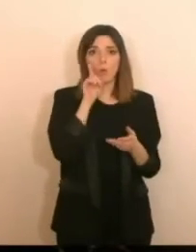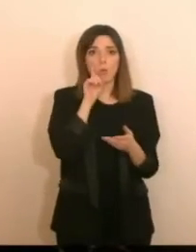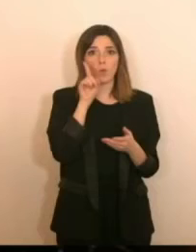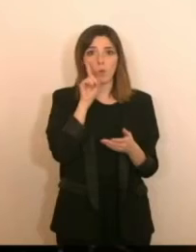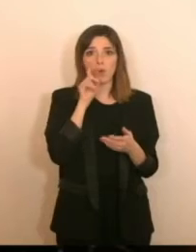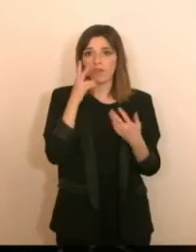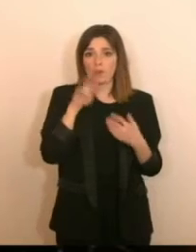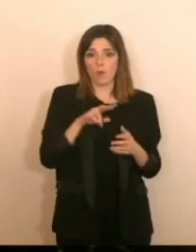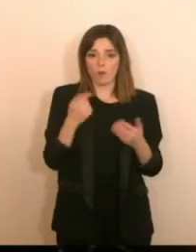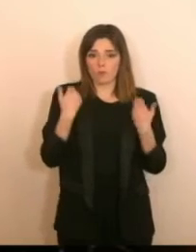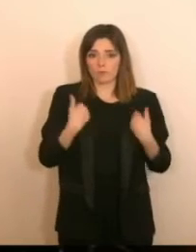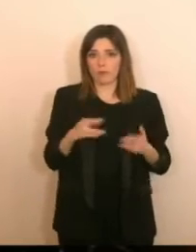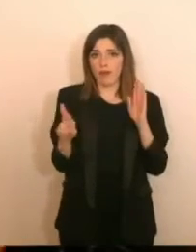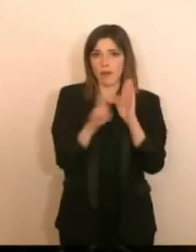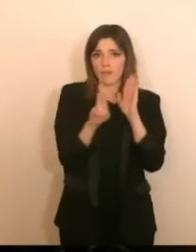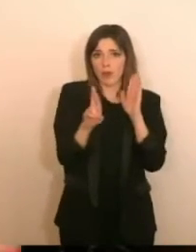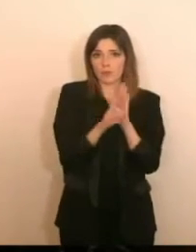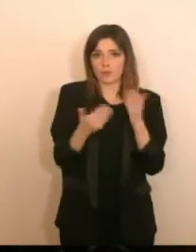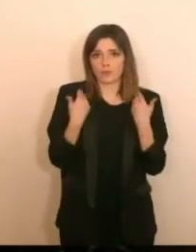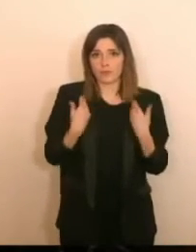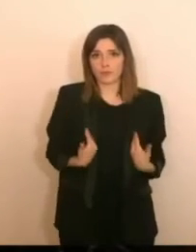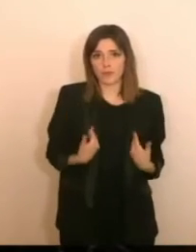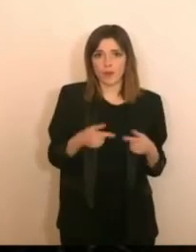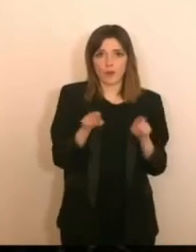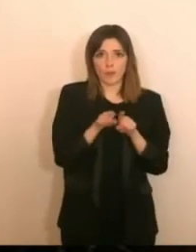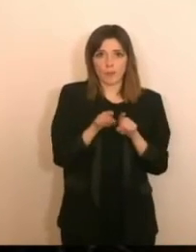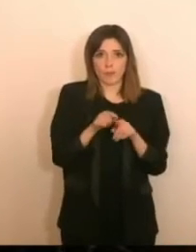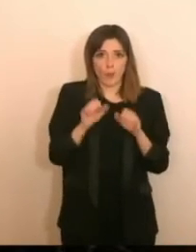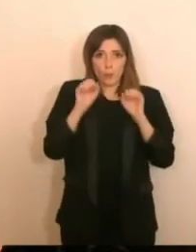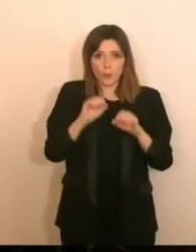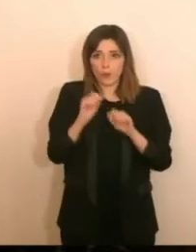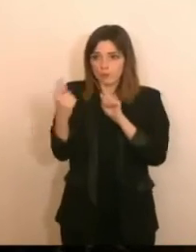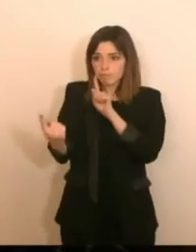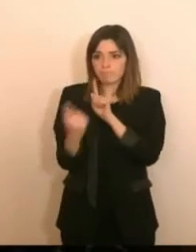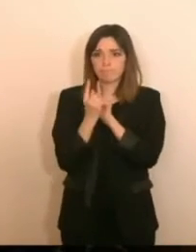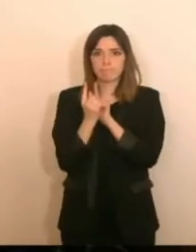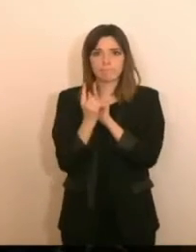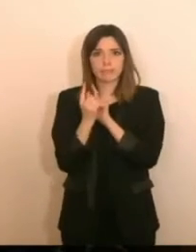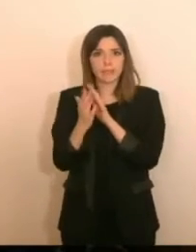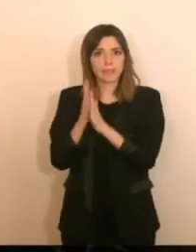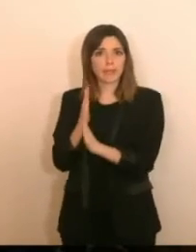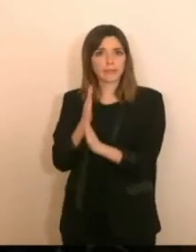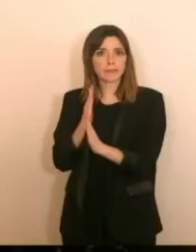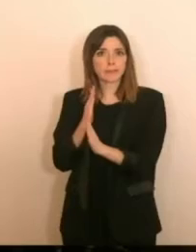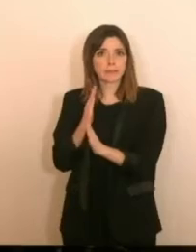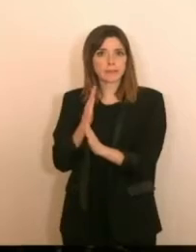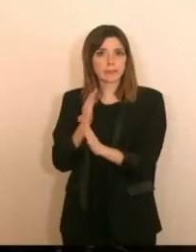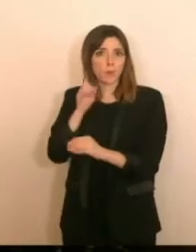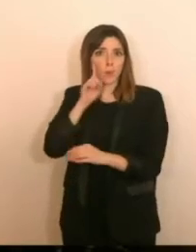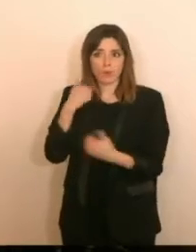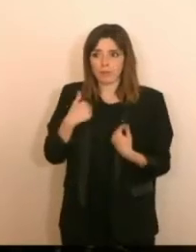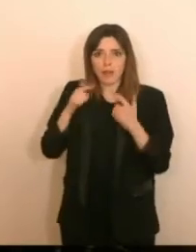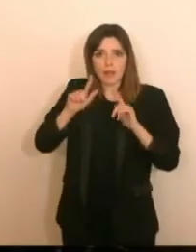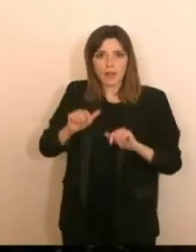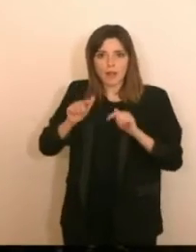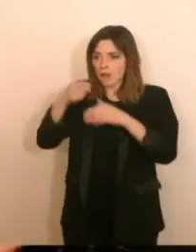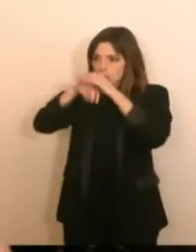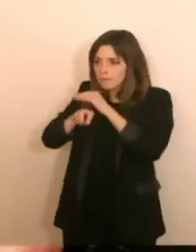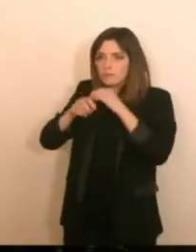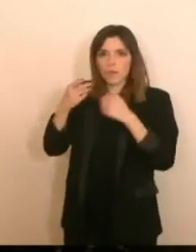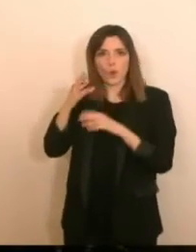c'est l'élu a commandé à porter d'engueulades c'est l'élu proche c'est luc capable d'écouté de dialogue de concertation